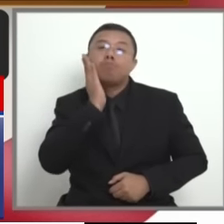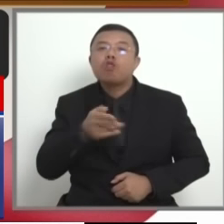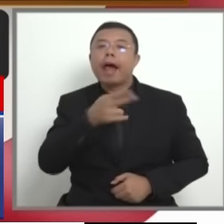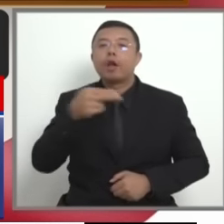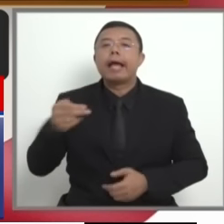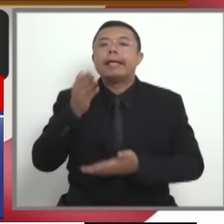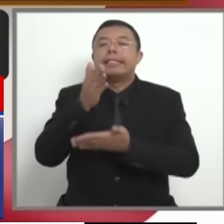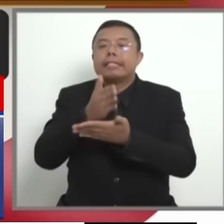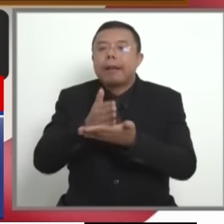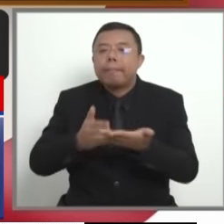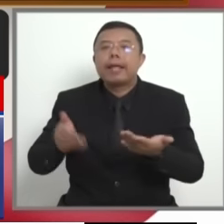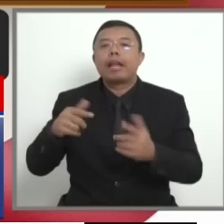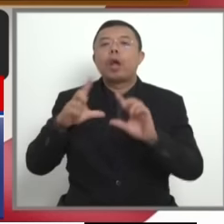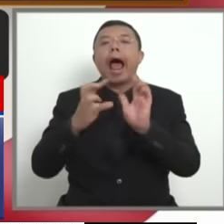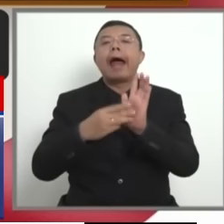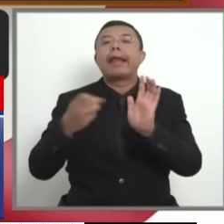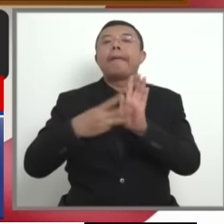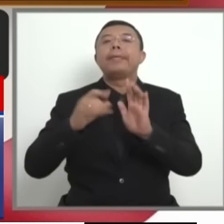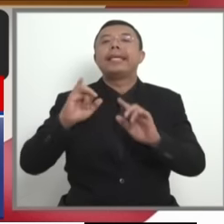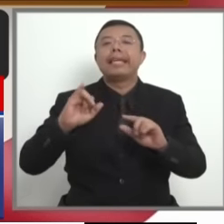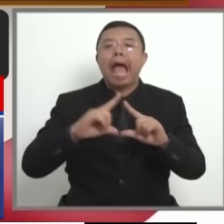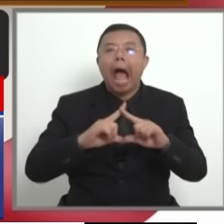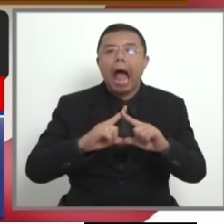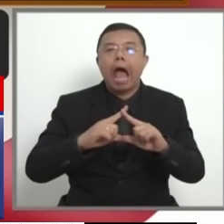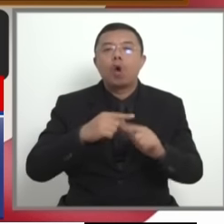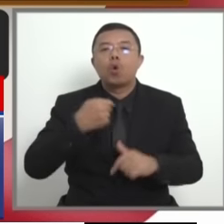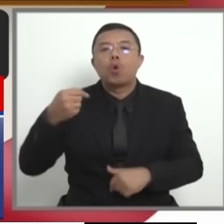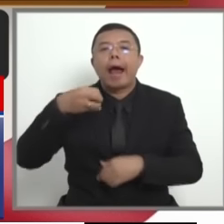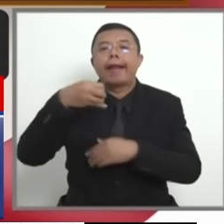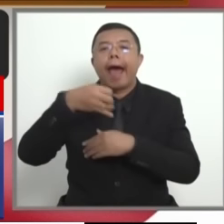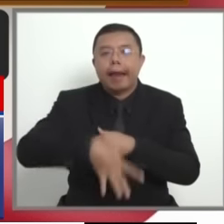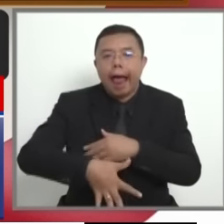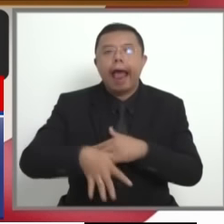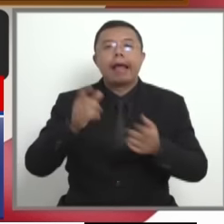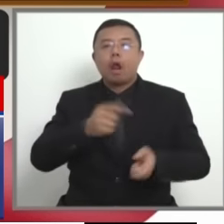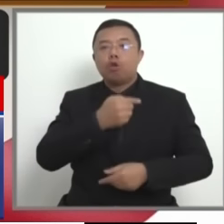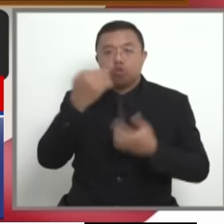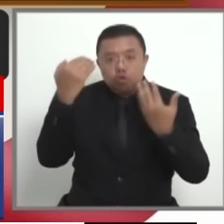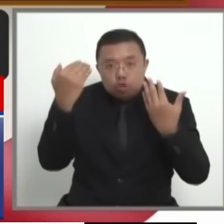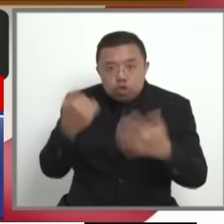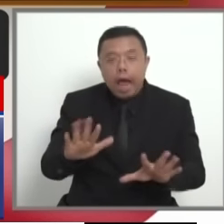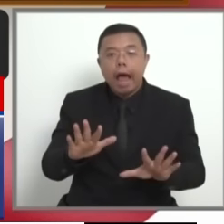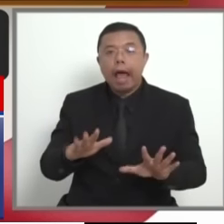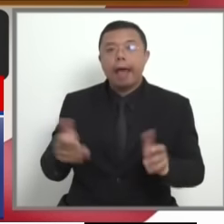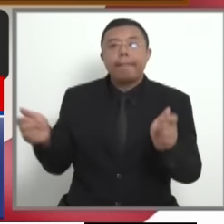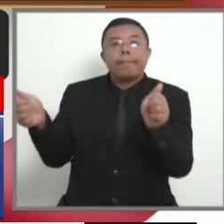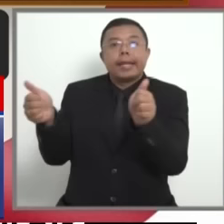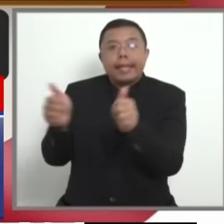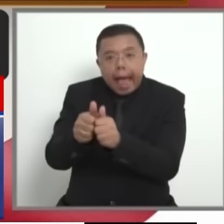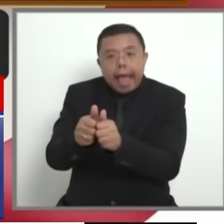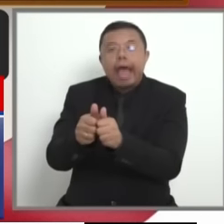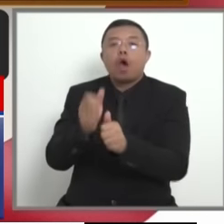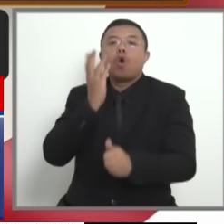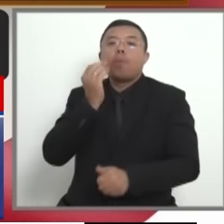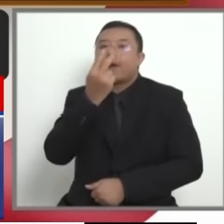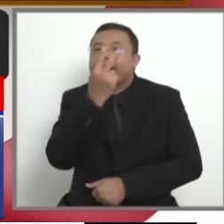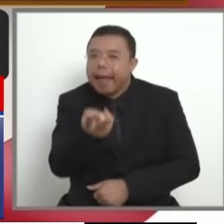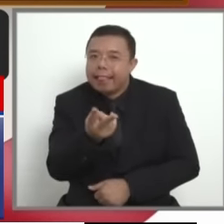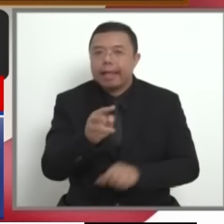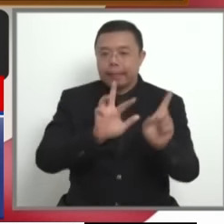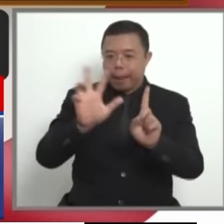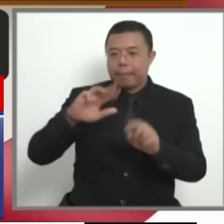sebagian besar anemia Pak perhatikan itu dulu kalau itu sudah maka dia menikah perhatikan usianya